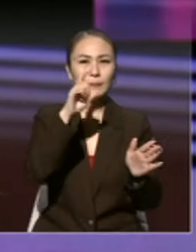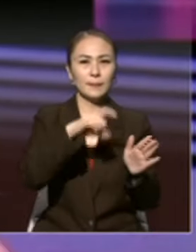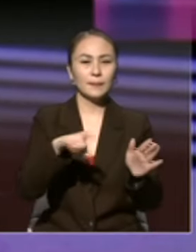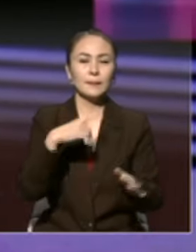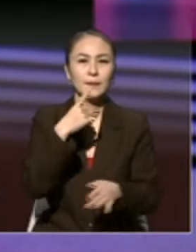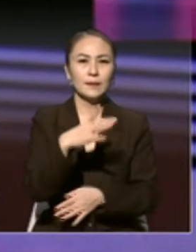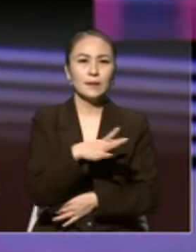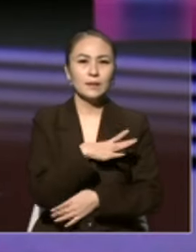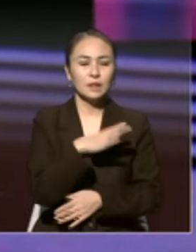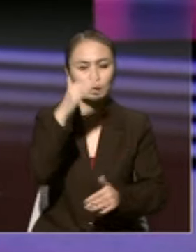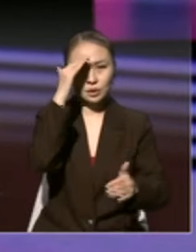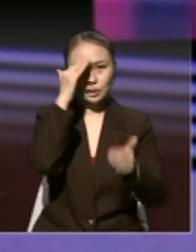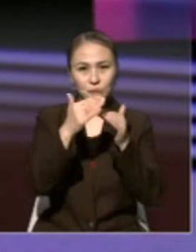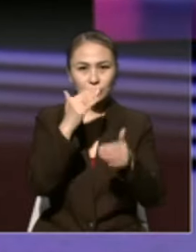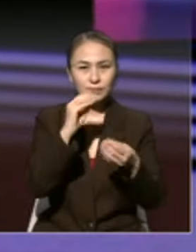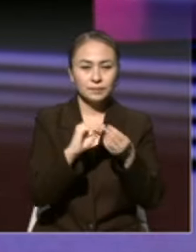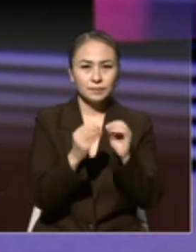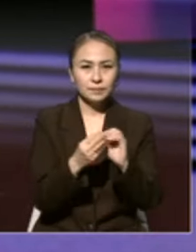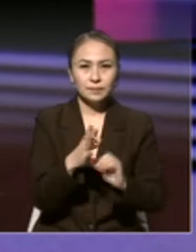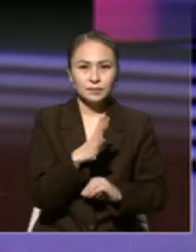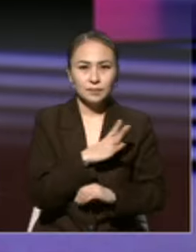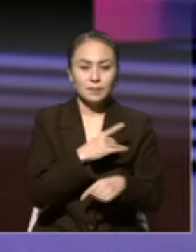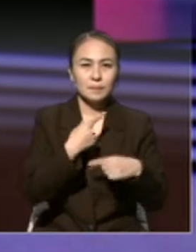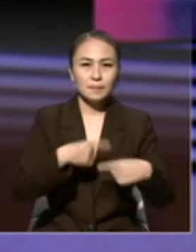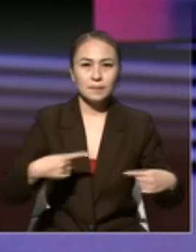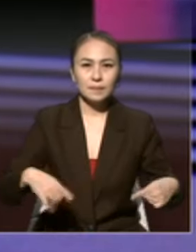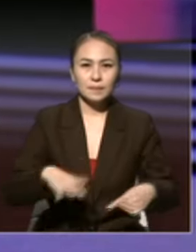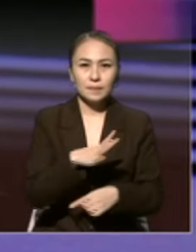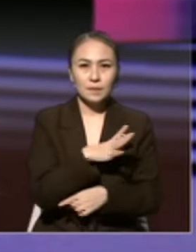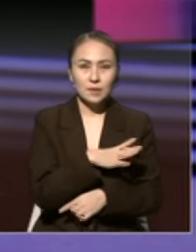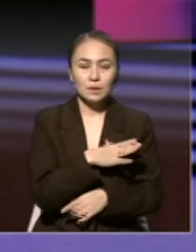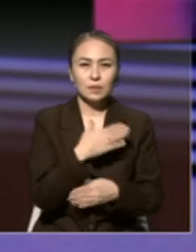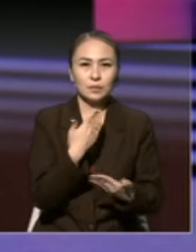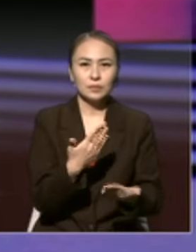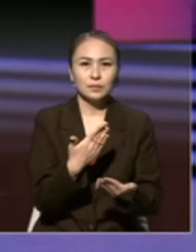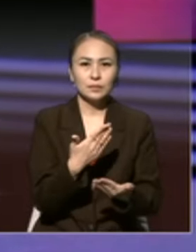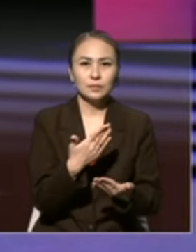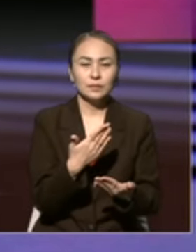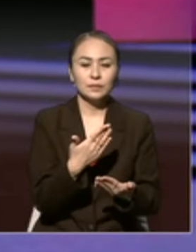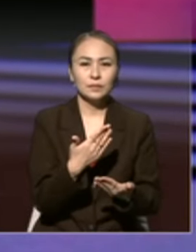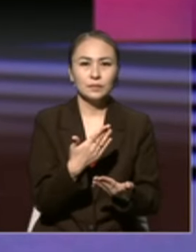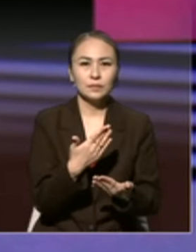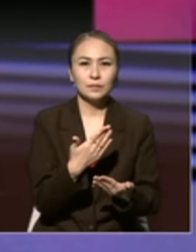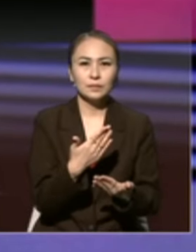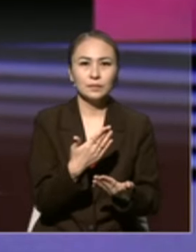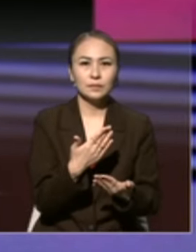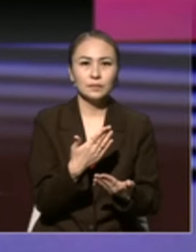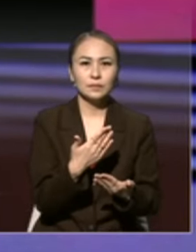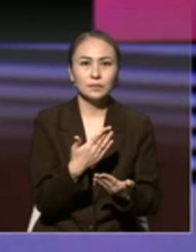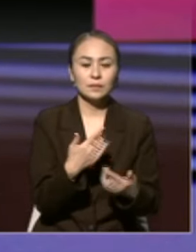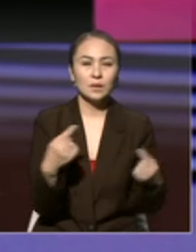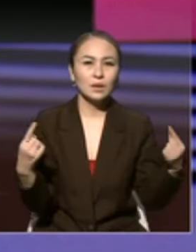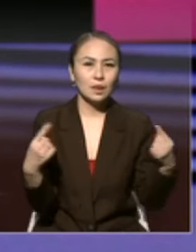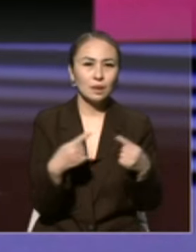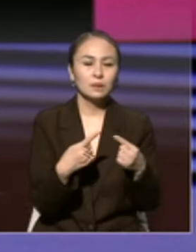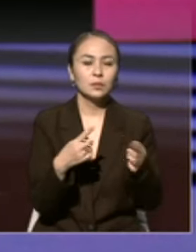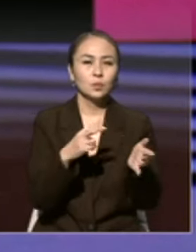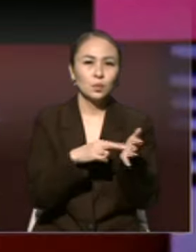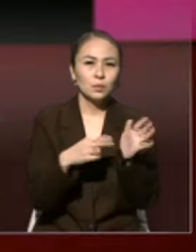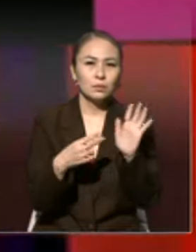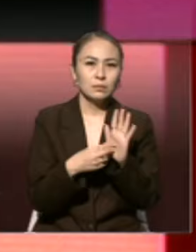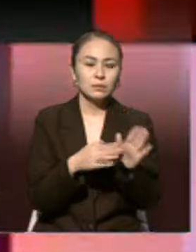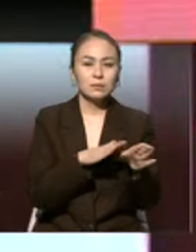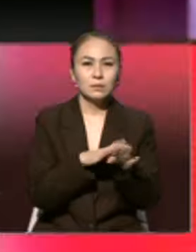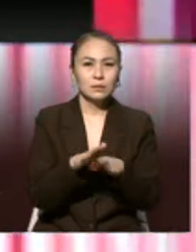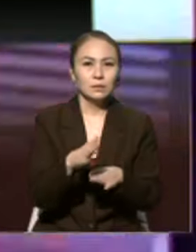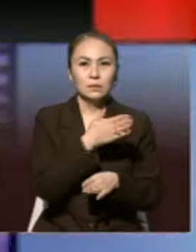бізде жемқорлық мәселелер болған, басқа да мәселелер болған, олар осы нәрсеге кедергі келтірген. Яғни нақты жобалар іске